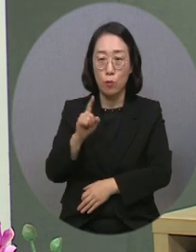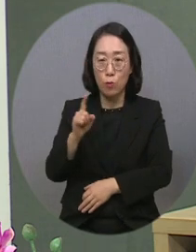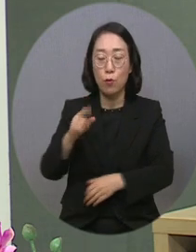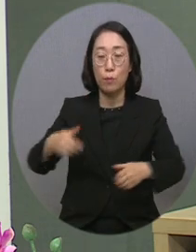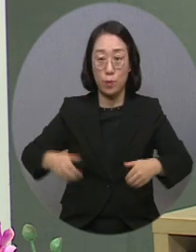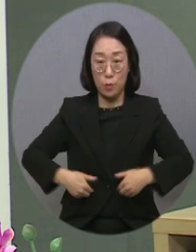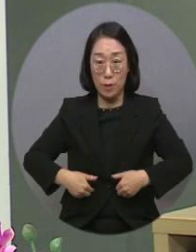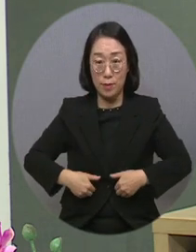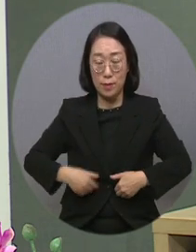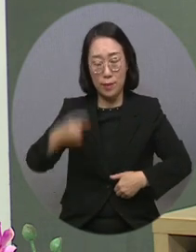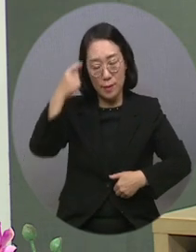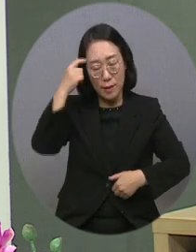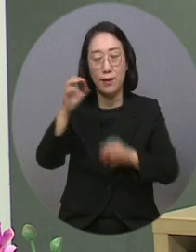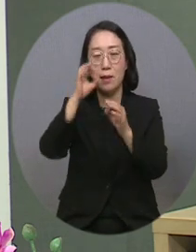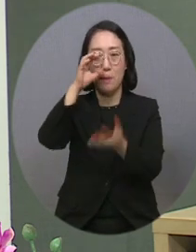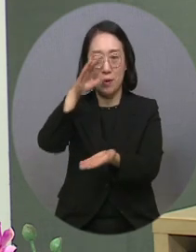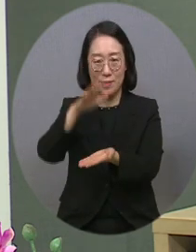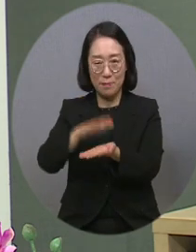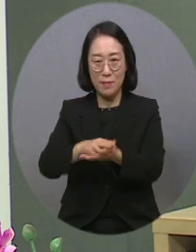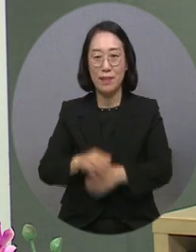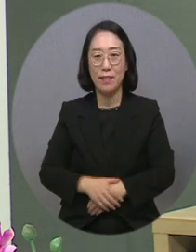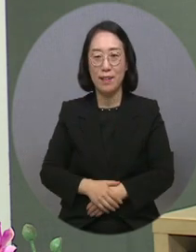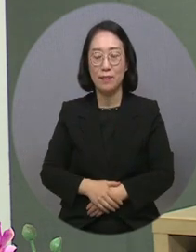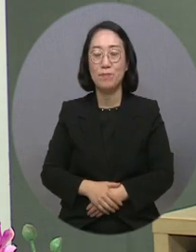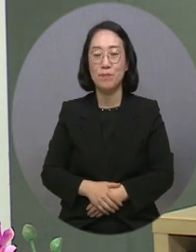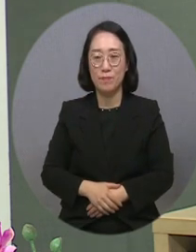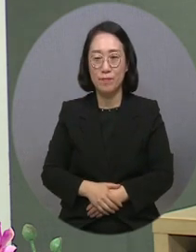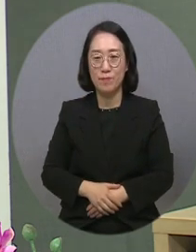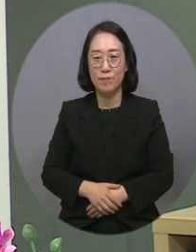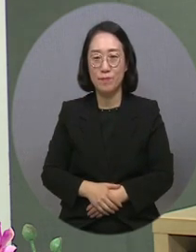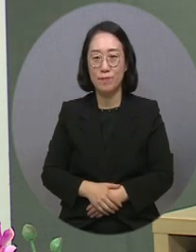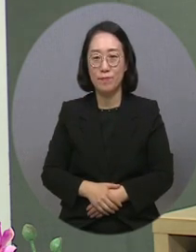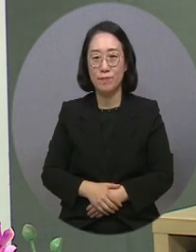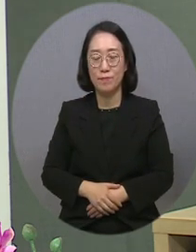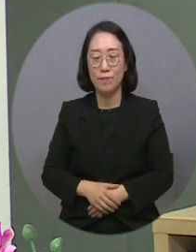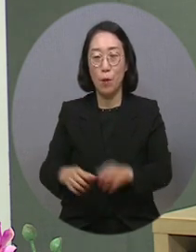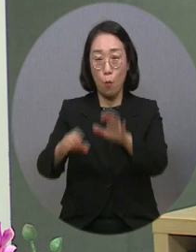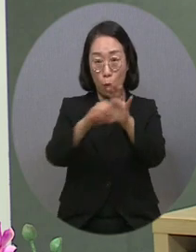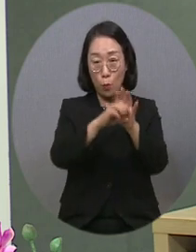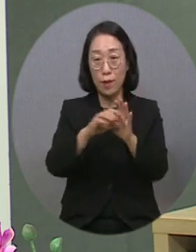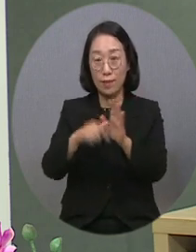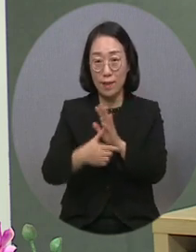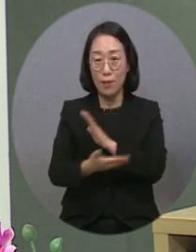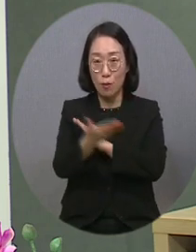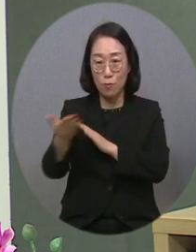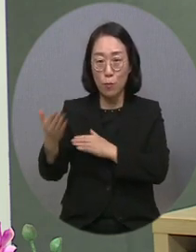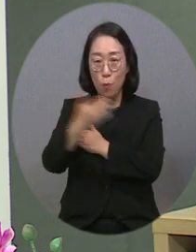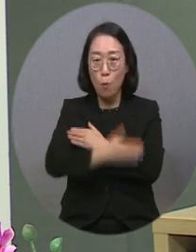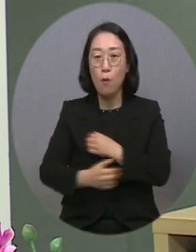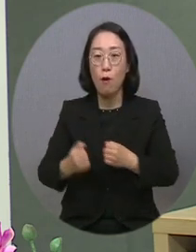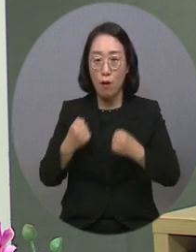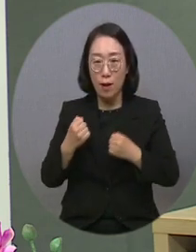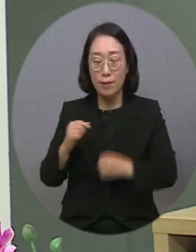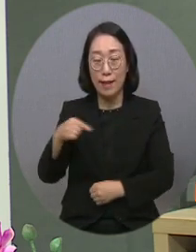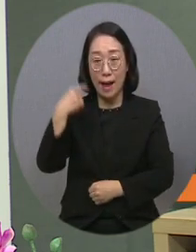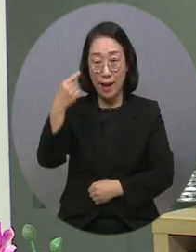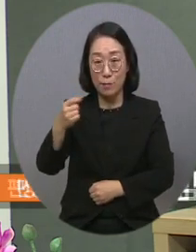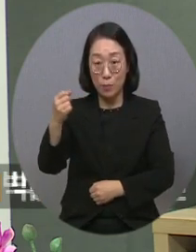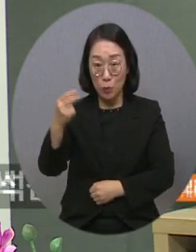것도 생각을 해보는 좋은 시간을 가졌습니다. 코로나 시대에 건강하시고 또 다음